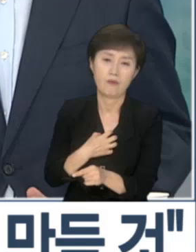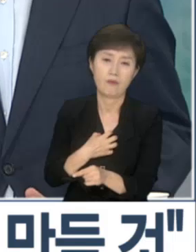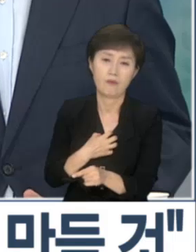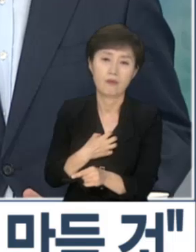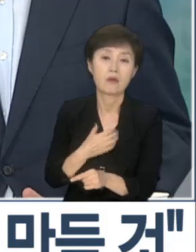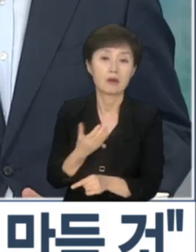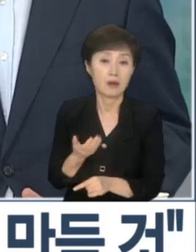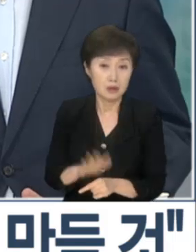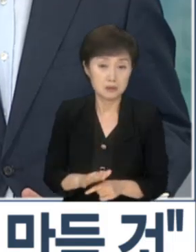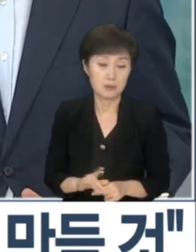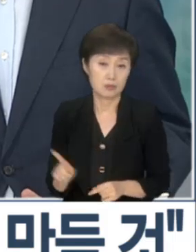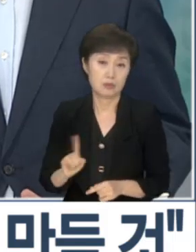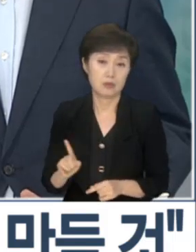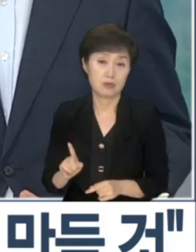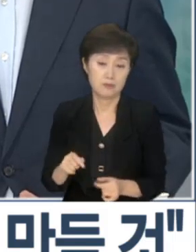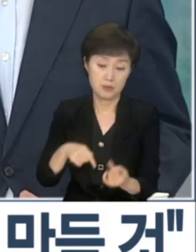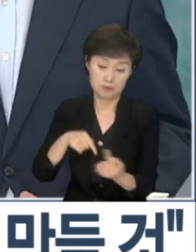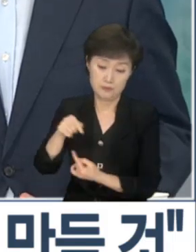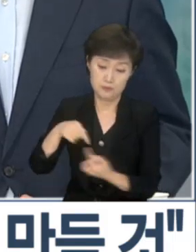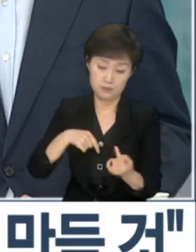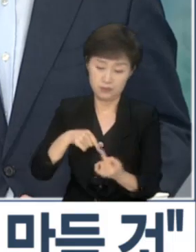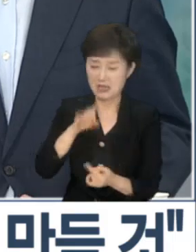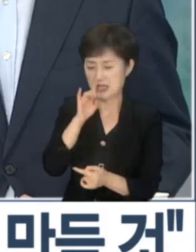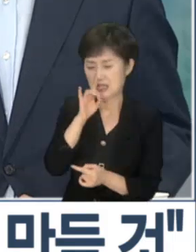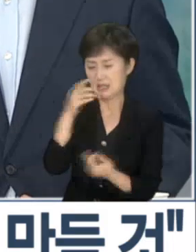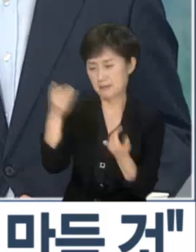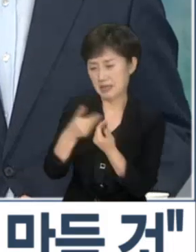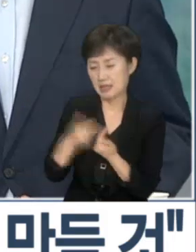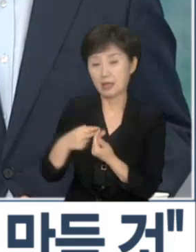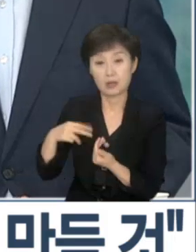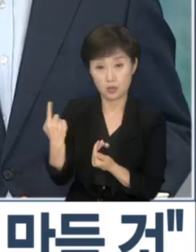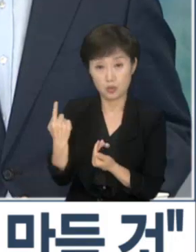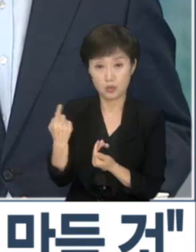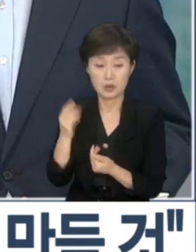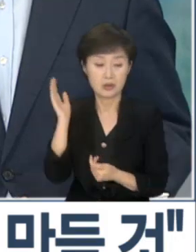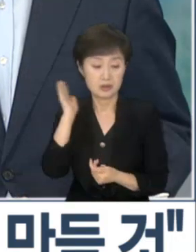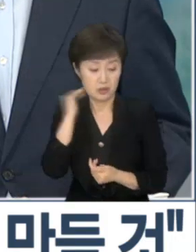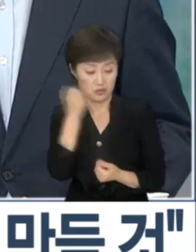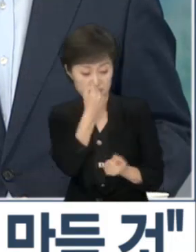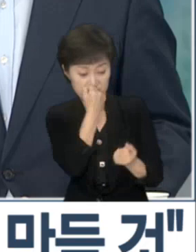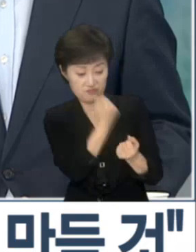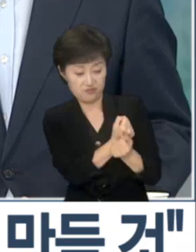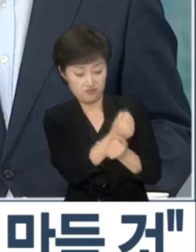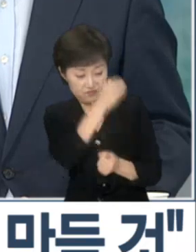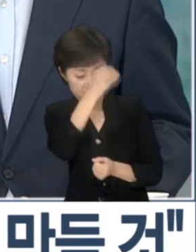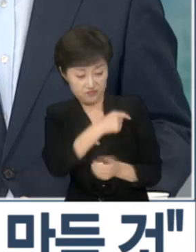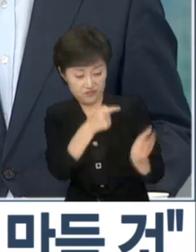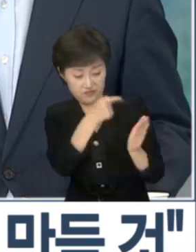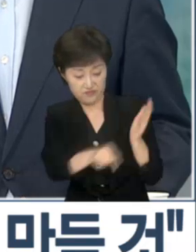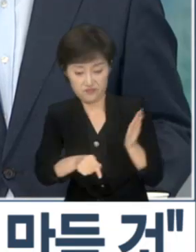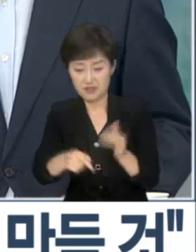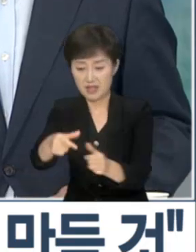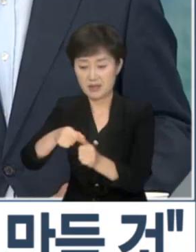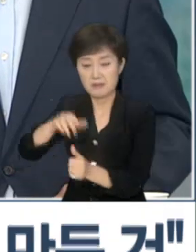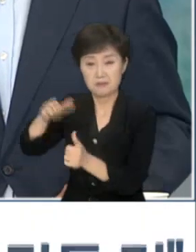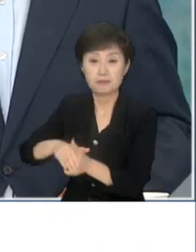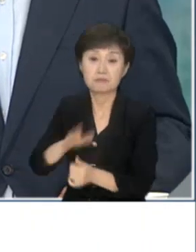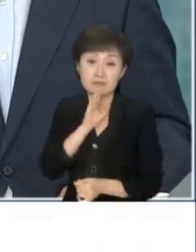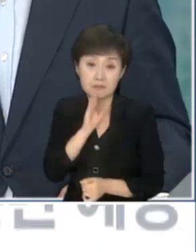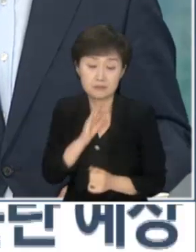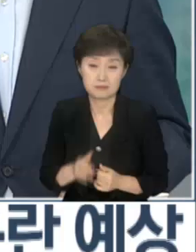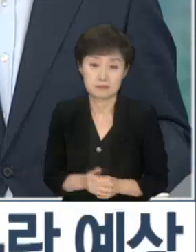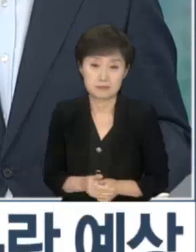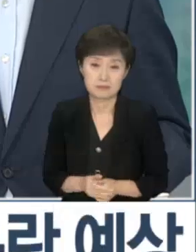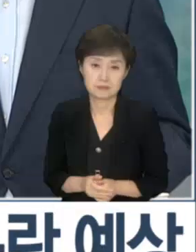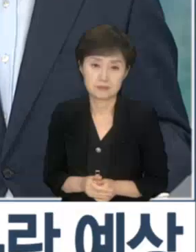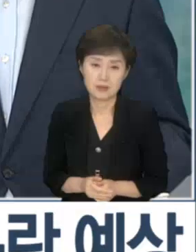뭐 인사청문회에서 아무리 지적을 해도 그 대통령은 또 임명하겠죠 이런 부분에 비하면 오히려